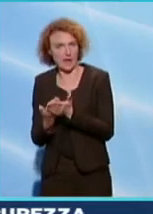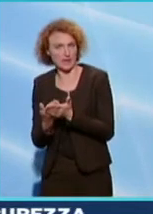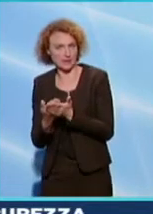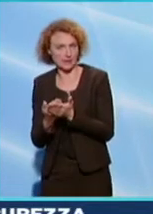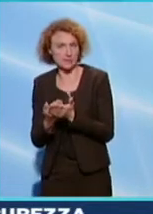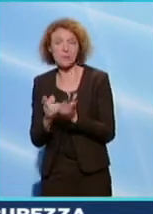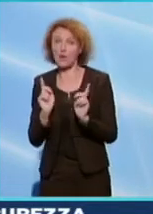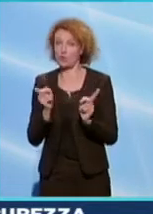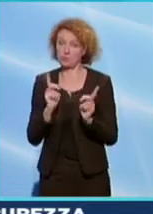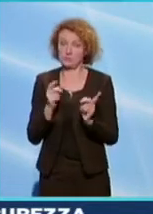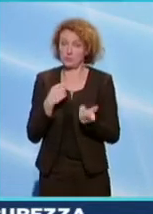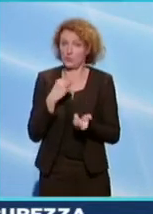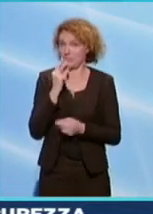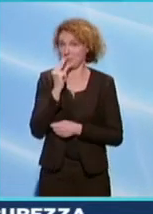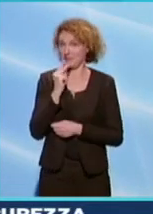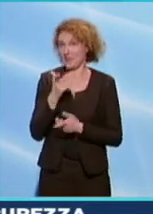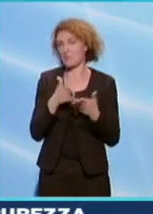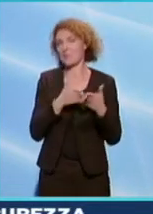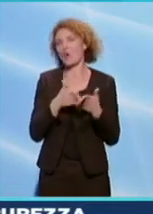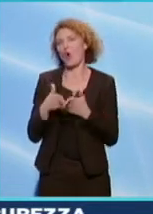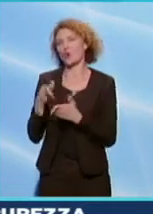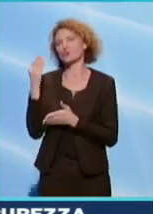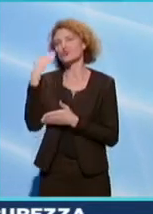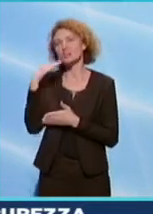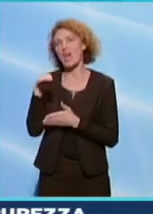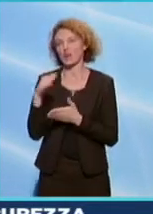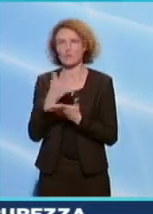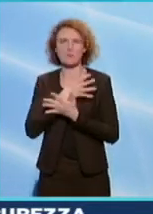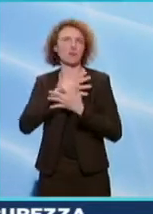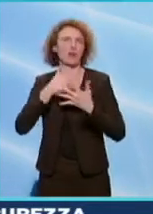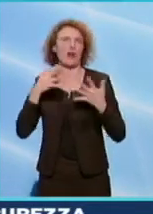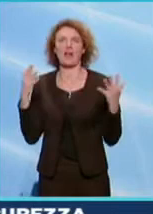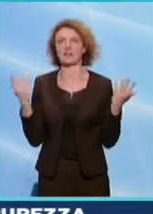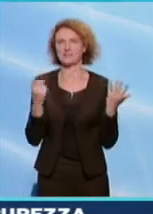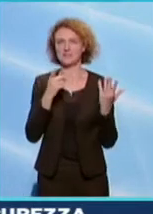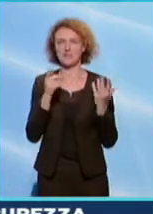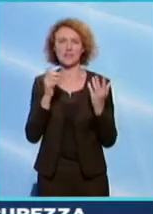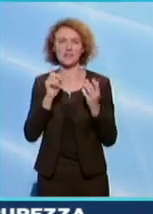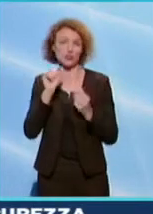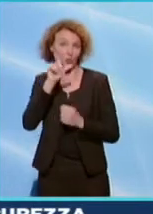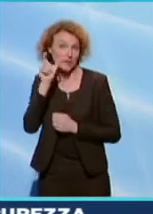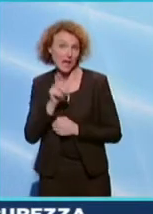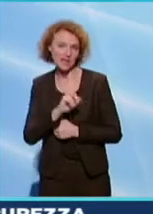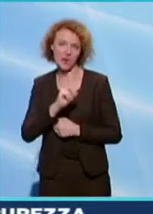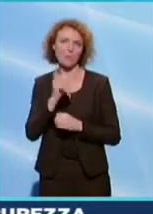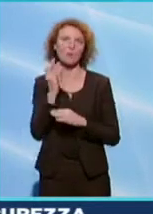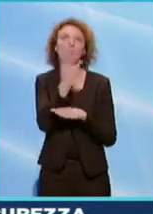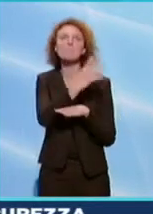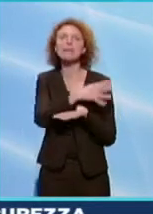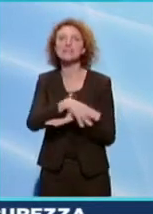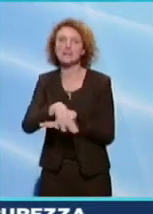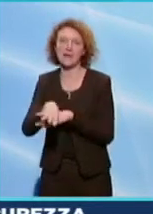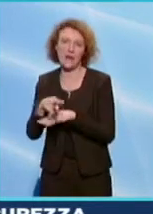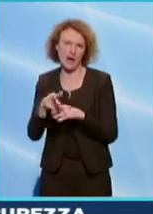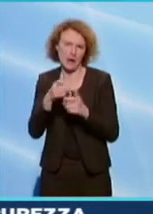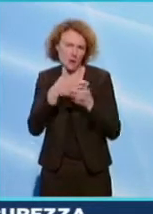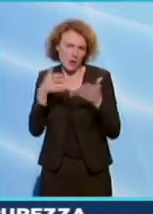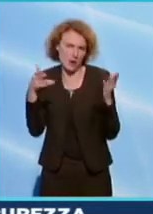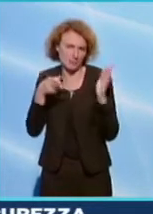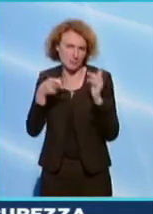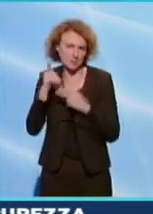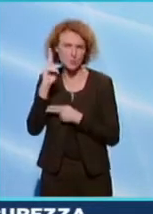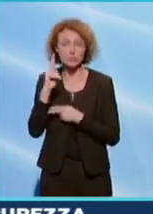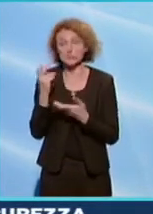porto di genova del più grande porto non italiano del mediterraneo è assolutamente attrezzato per fare questa operazione quindi